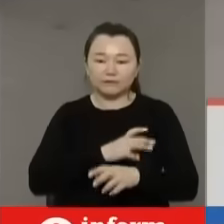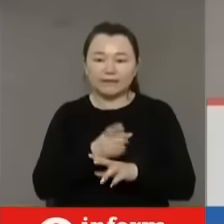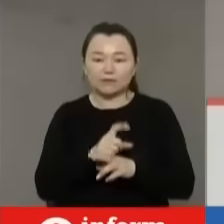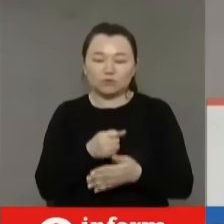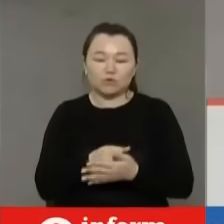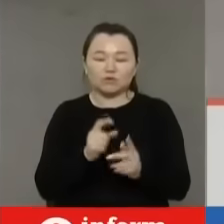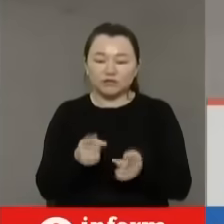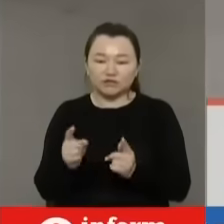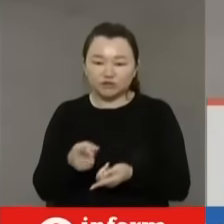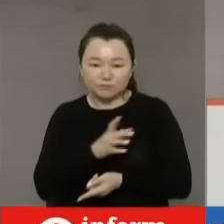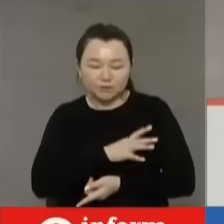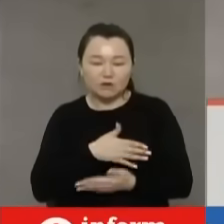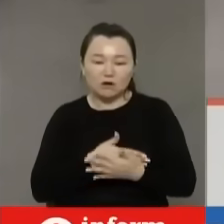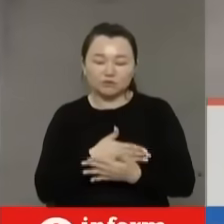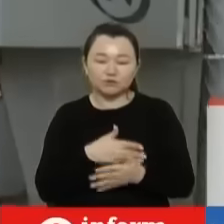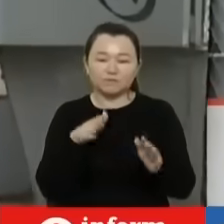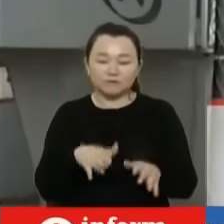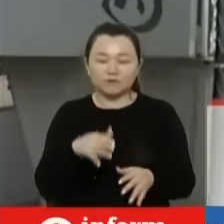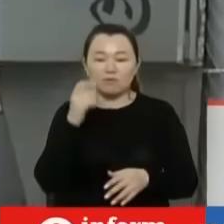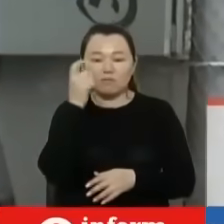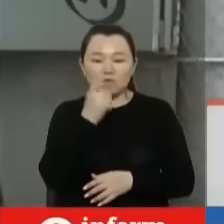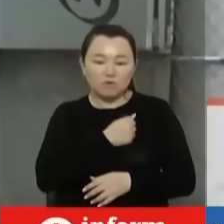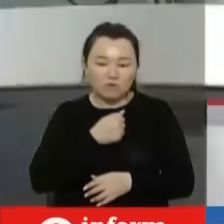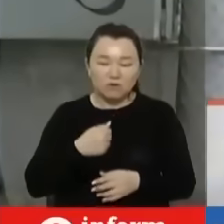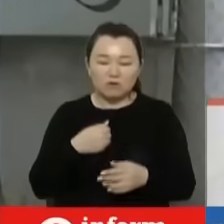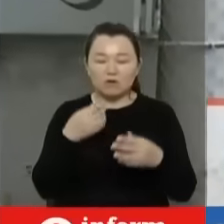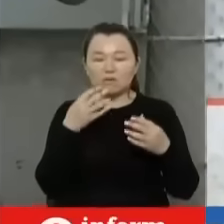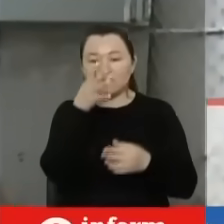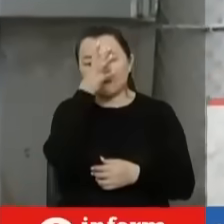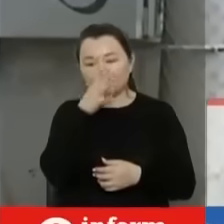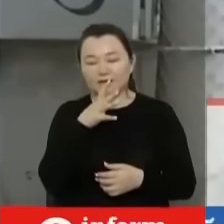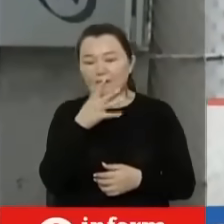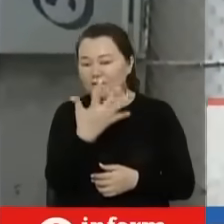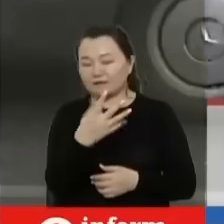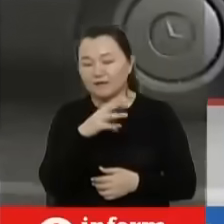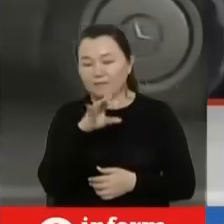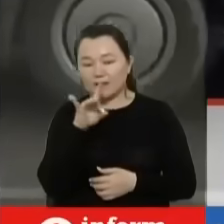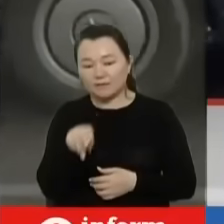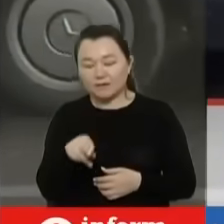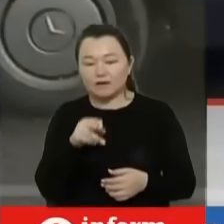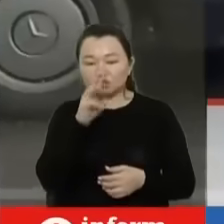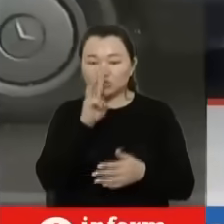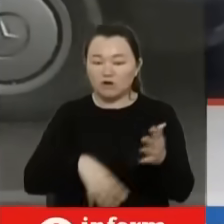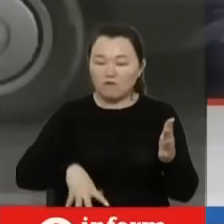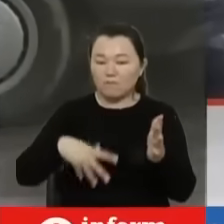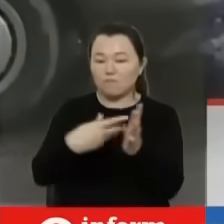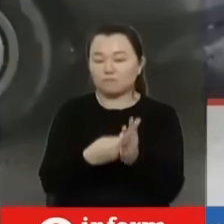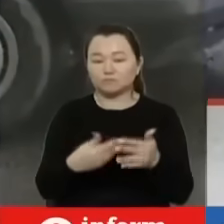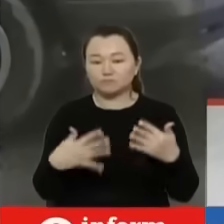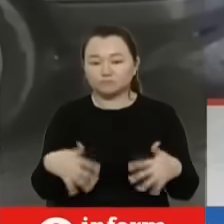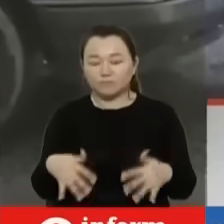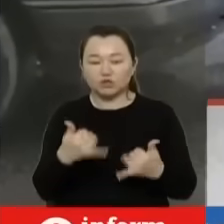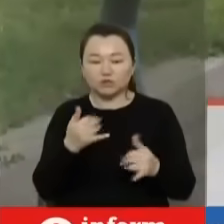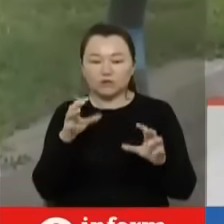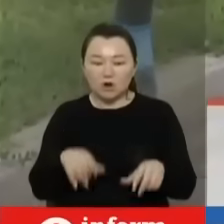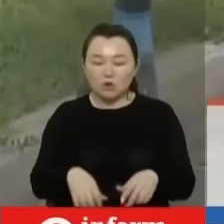дейін ұсталған, бірақ қоғамдық орында алкоголь ішкен үшін деген жазамен небәрі 5 айлық есептік көрсеткіш көлемінде айыппұл төлеген. Енді жаңа заң жобасы